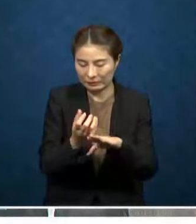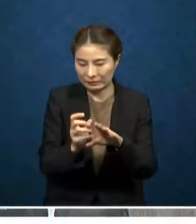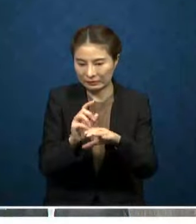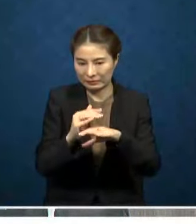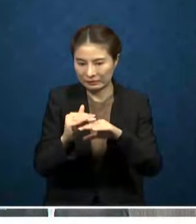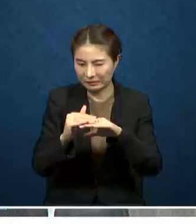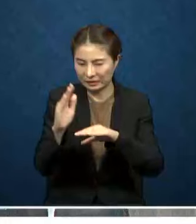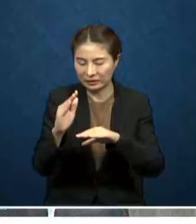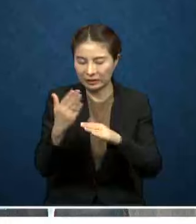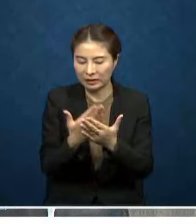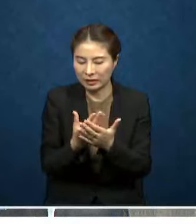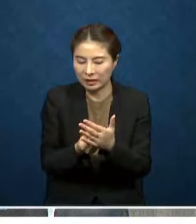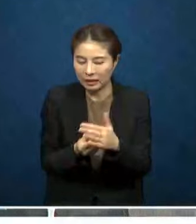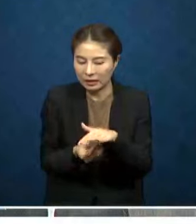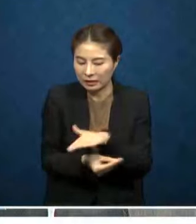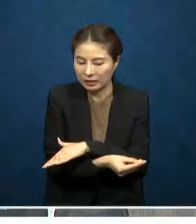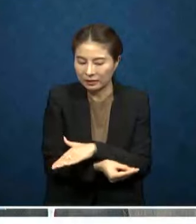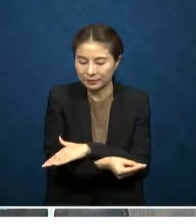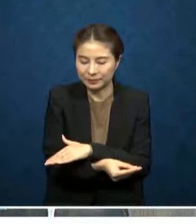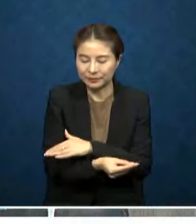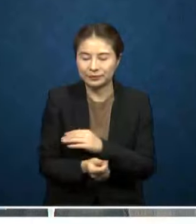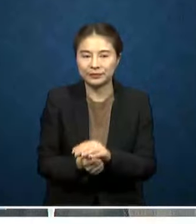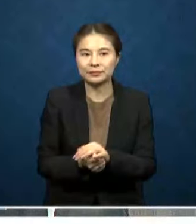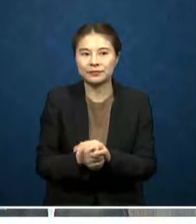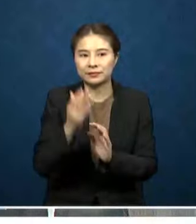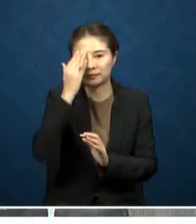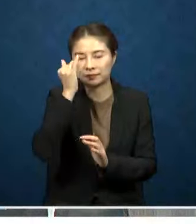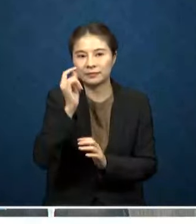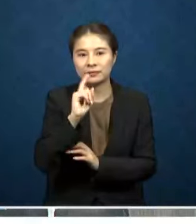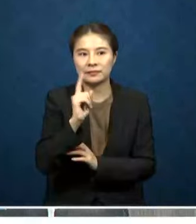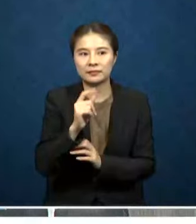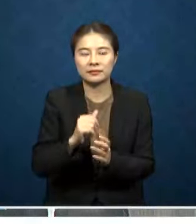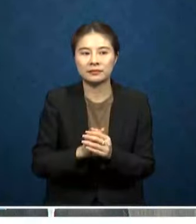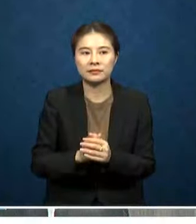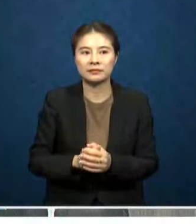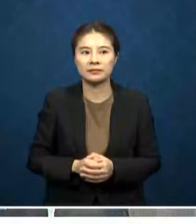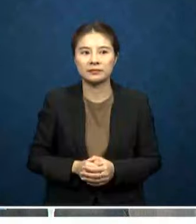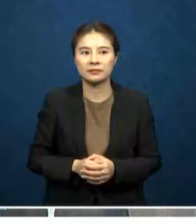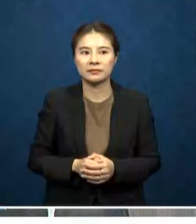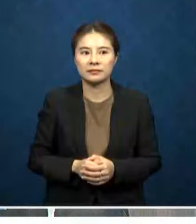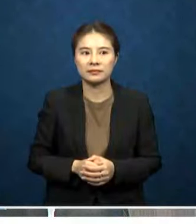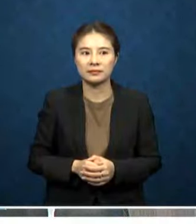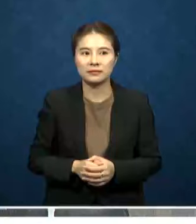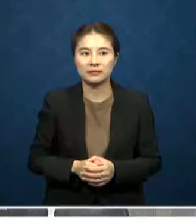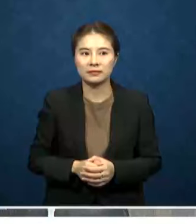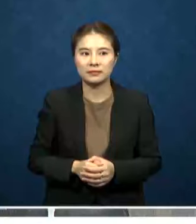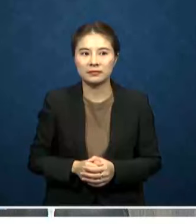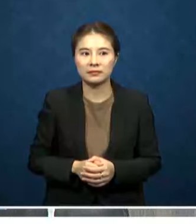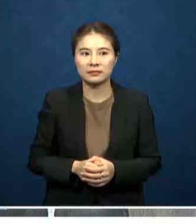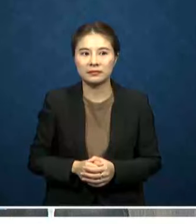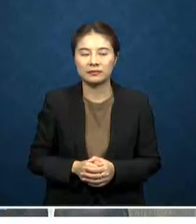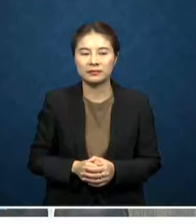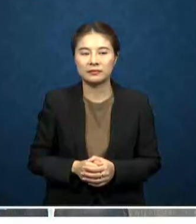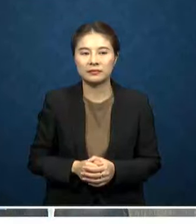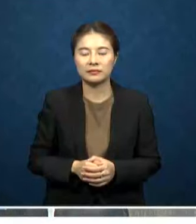สติ๊กเกอร์นะฮะส่วยทางหลวงมันมีมากกว่า 1ยี่ห้อนะมีว่า 1มันมีมากกว่า 1สัญลักษณ์เส้นทางนึง